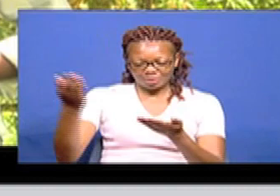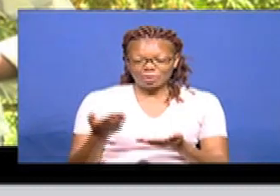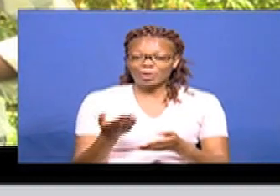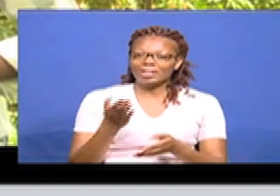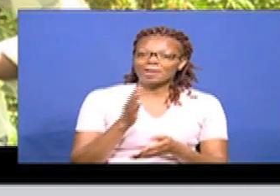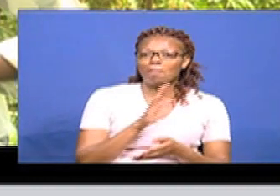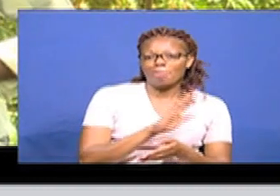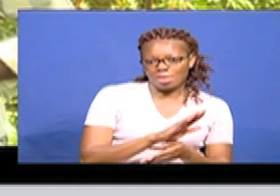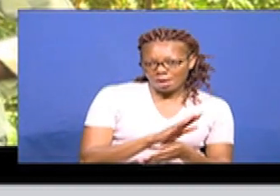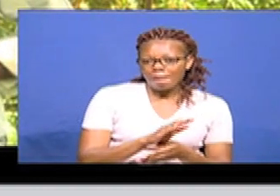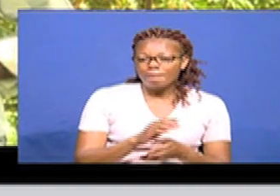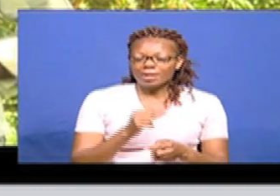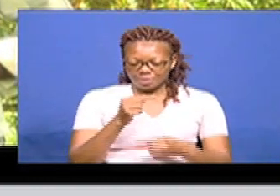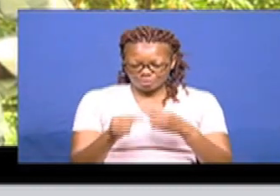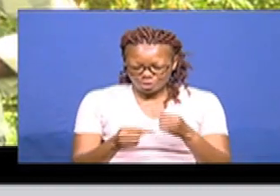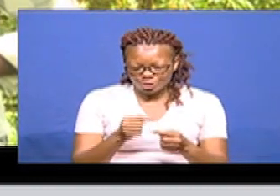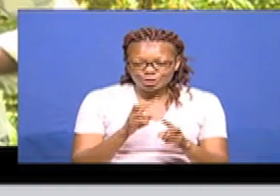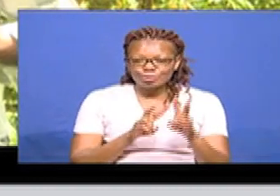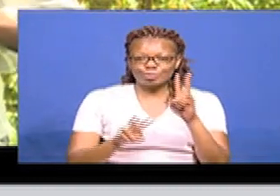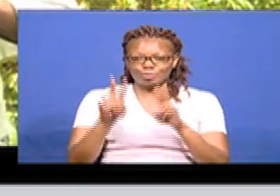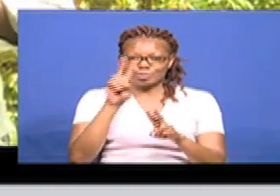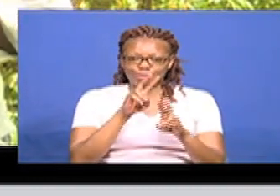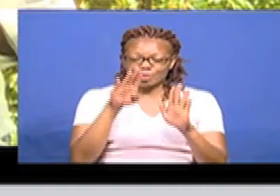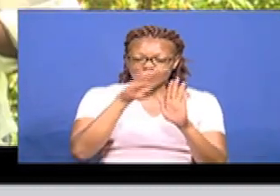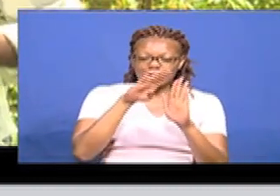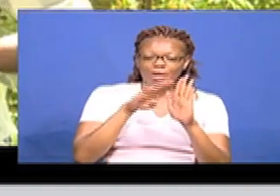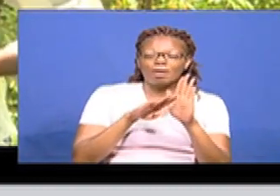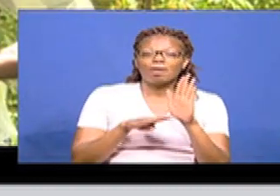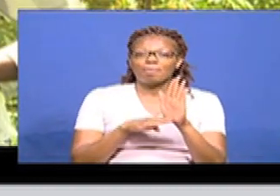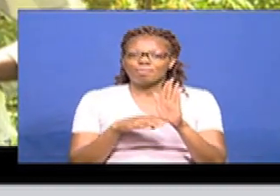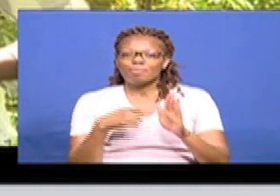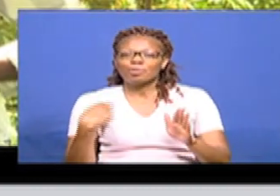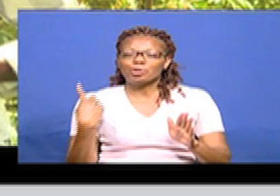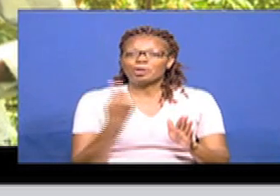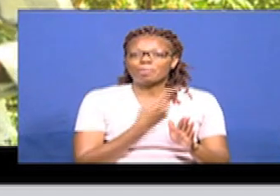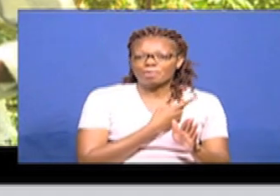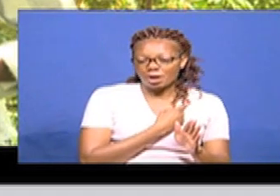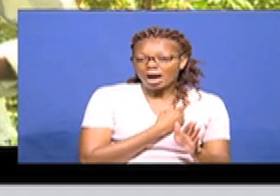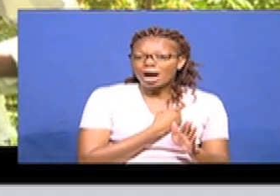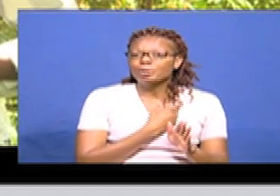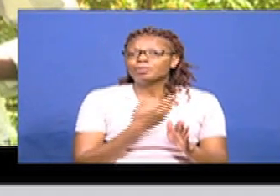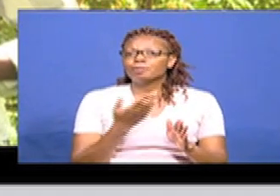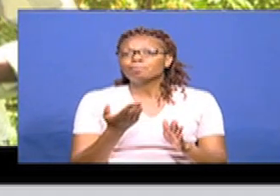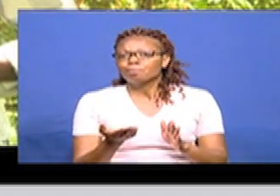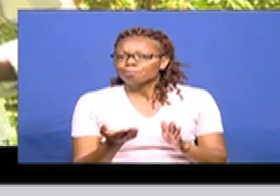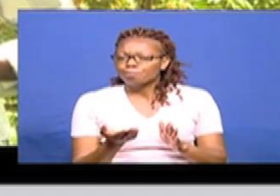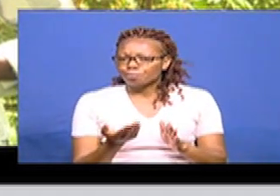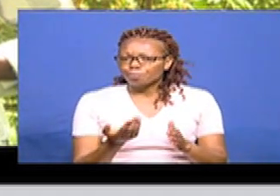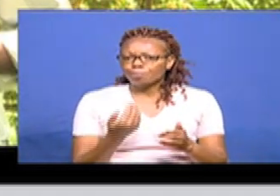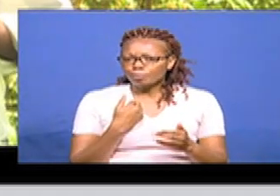Karibu tena mpenzi mtazamaji wa KBC Channel 1 na asante kuendelea kutazama kipindi chako cha Mkulima.